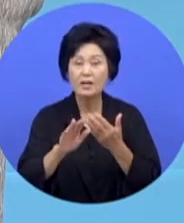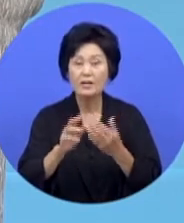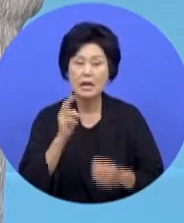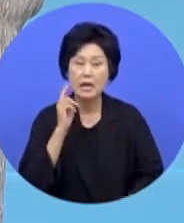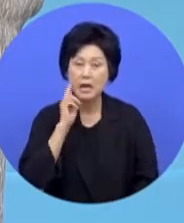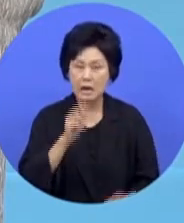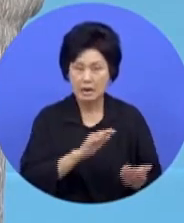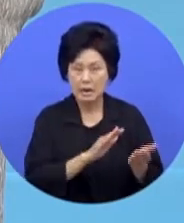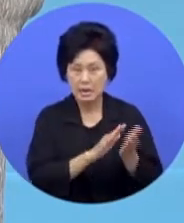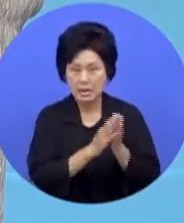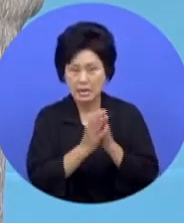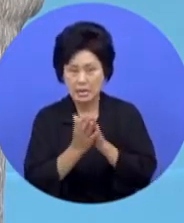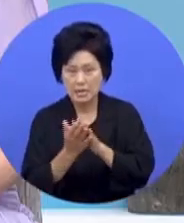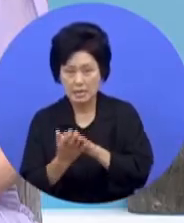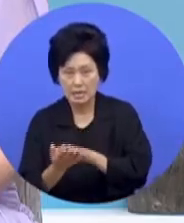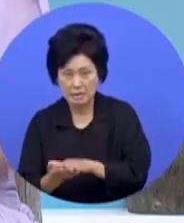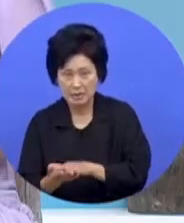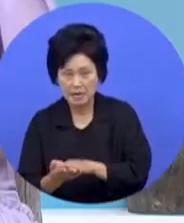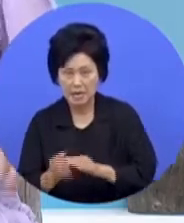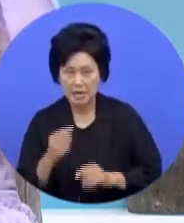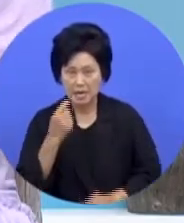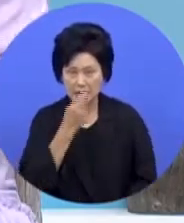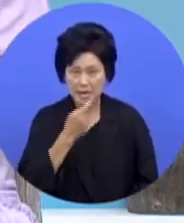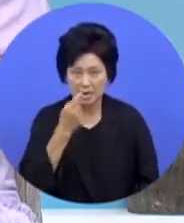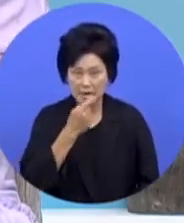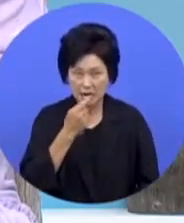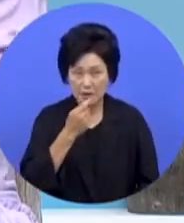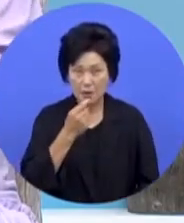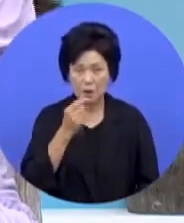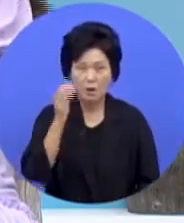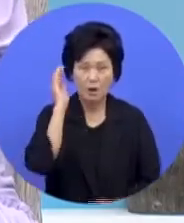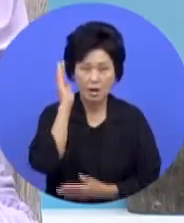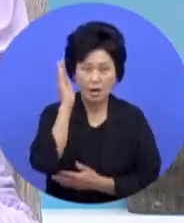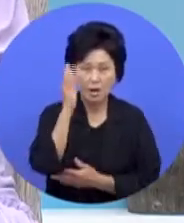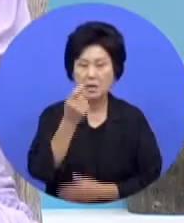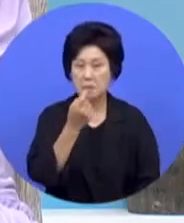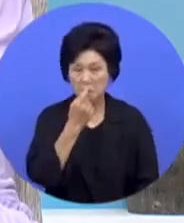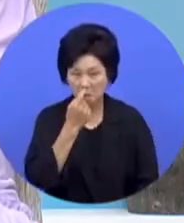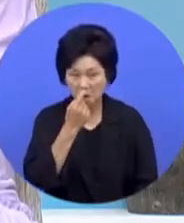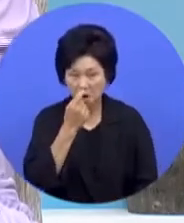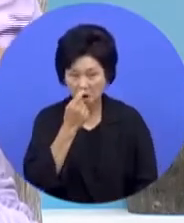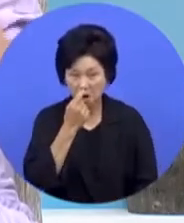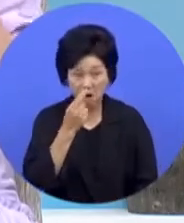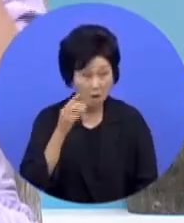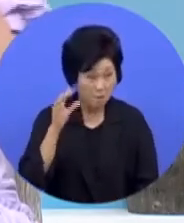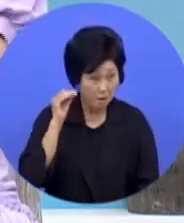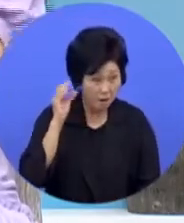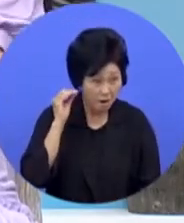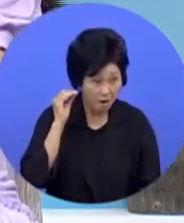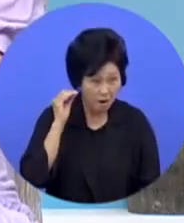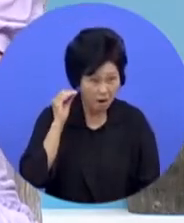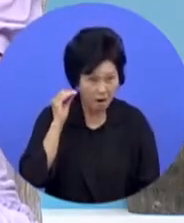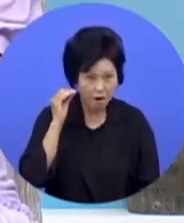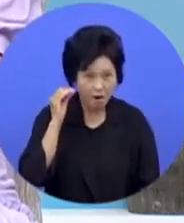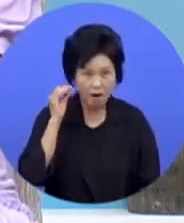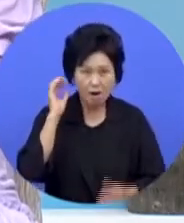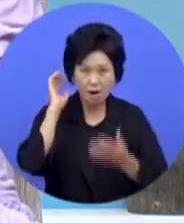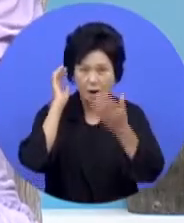진화론적인 수업을 받게 되잖아요. 그렇죠. 예. 거기서부터 이제 뭔가가 흔들리기 시작을 해요. 이거 애가 헷갈리는